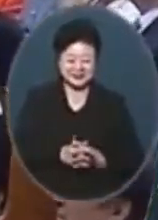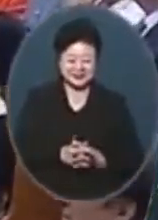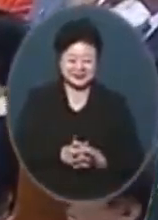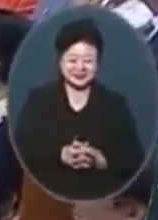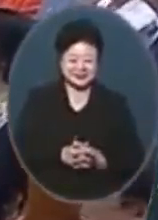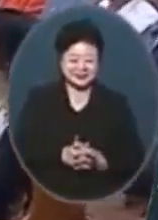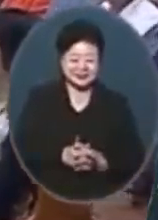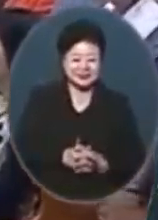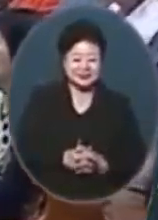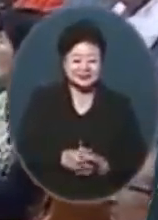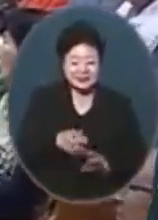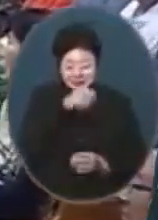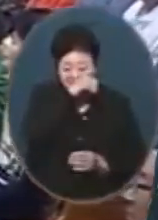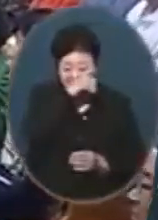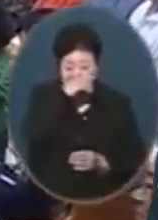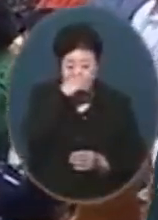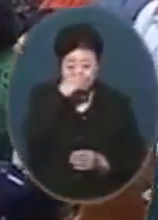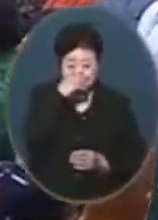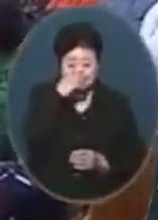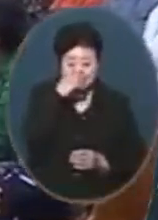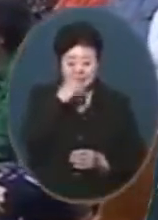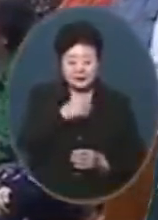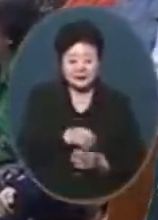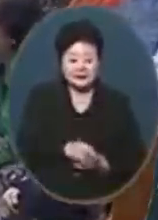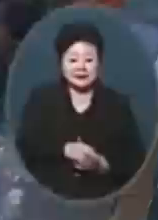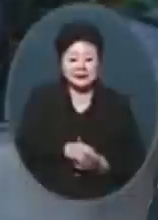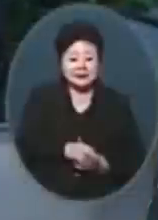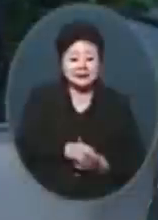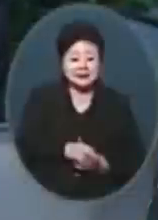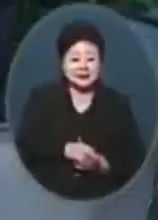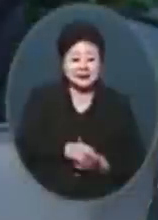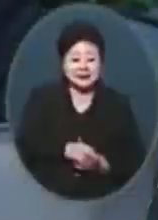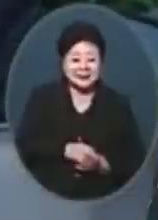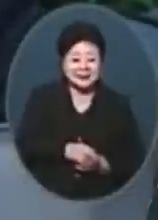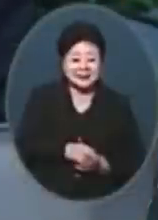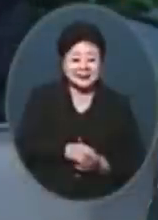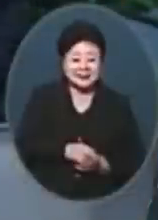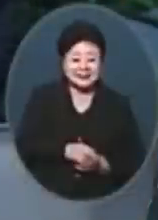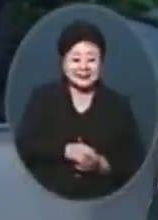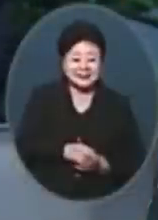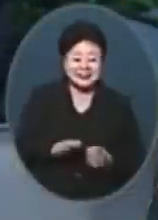더 부르라고 시켰는데 더 안 부르네요.